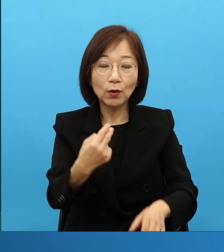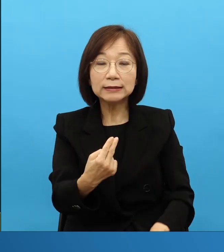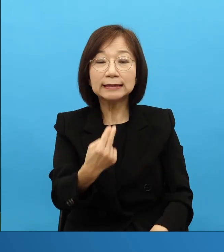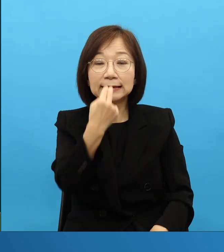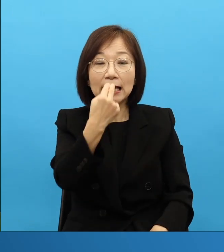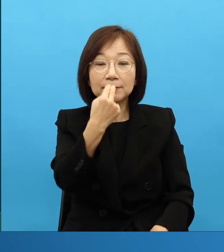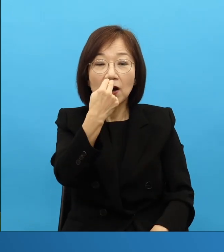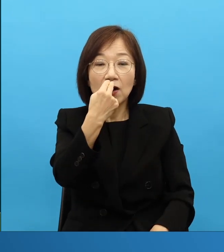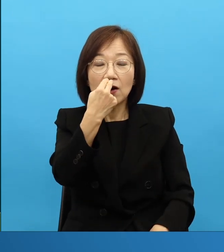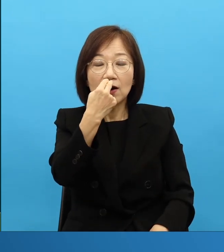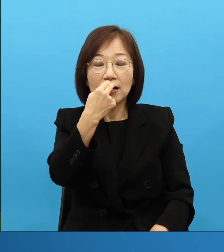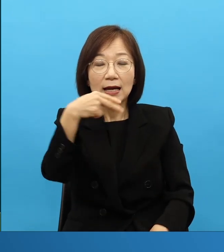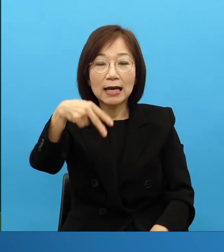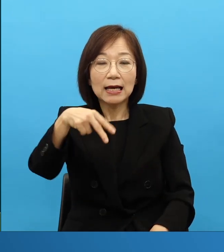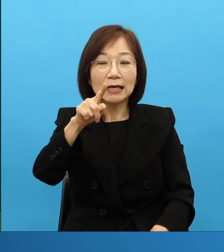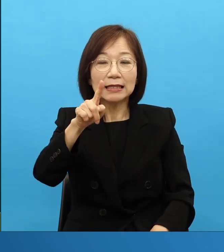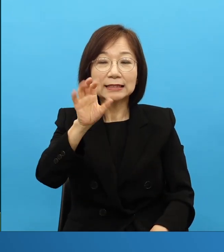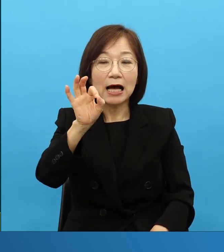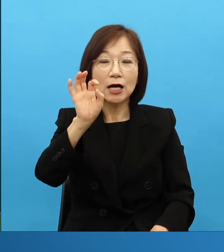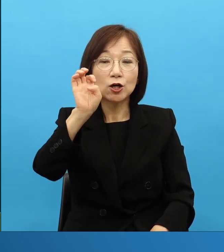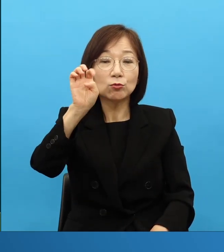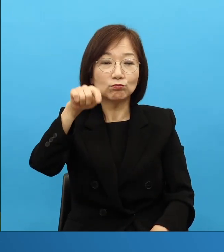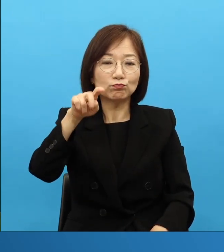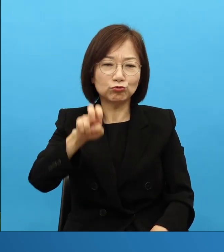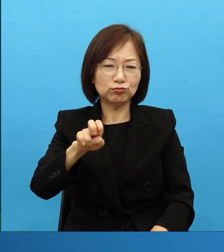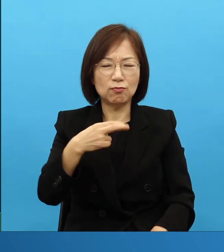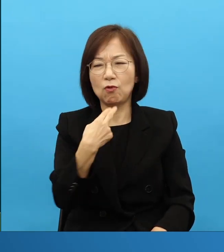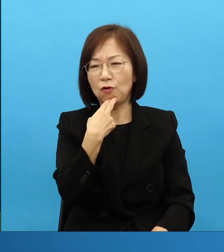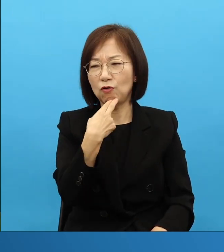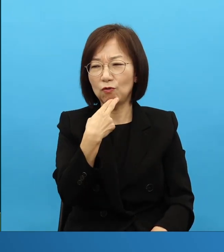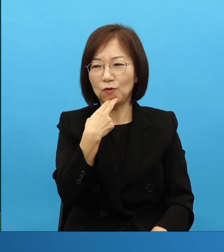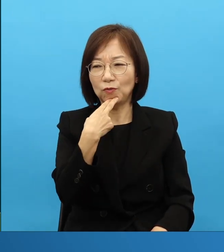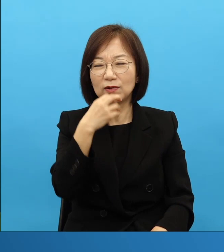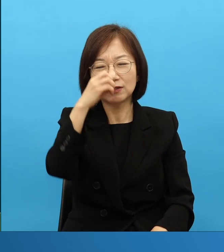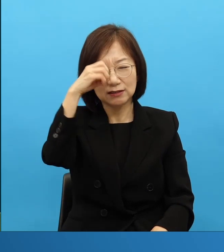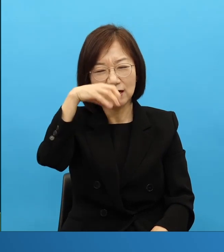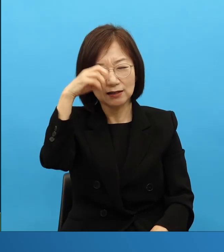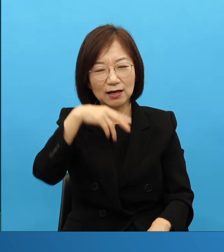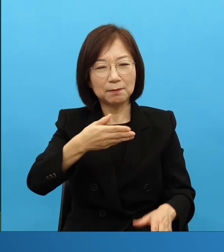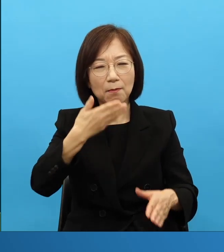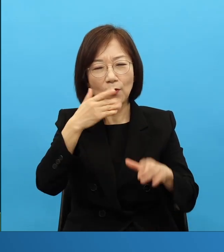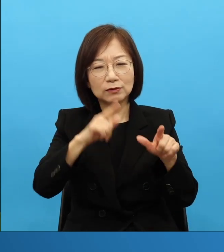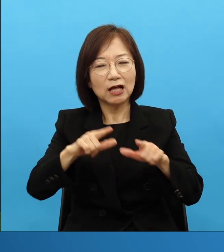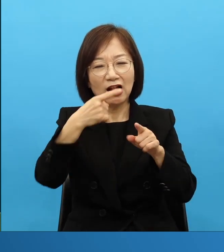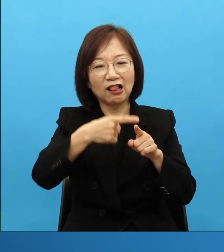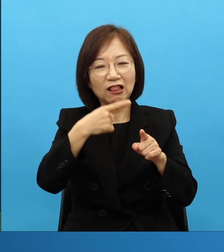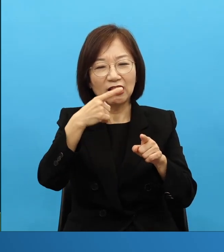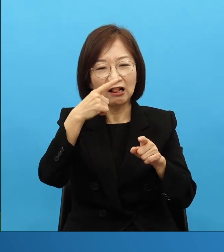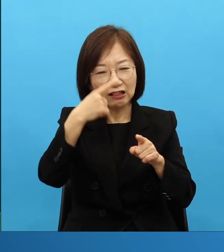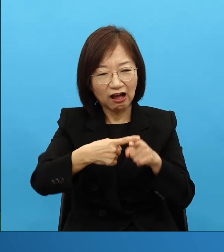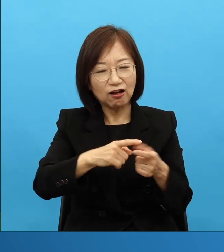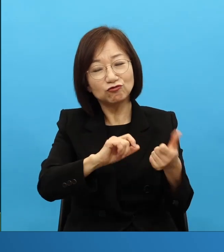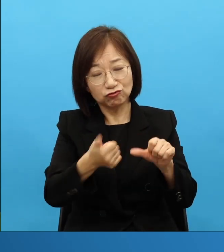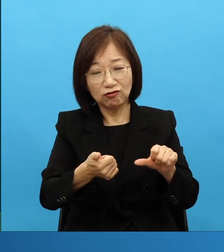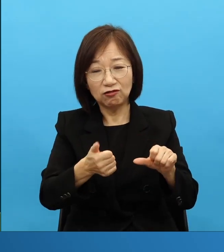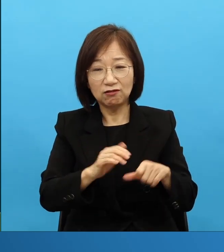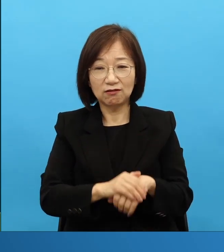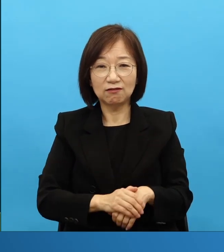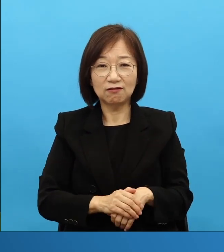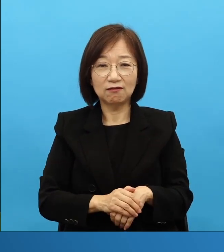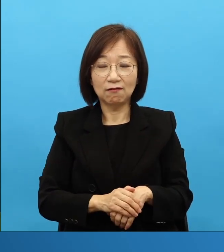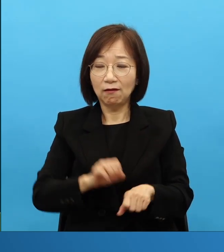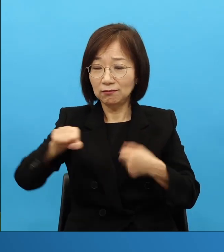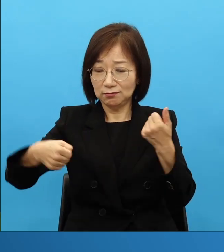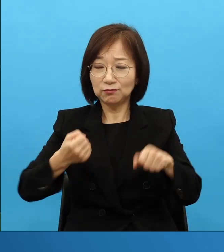살다 죽겠다는 겁니다. as a commodity of life. You will try hard and you'll just 그러면 개하고 다를 바가 뭐 있으면 먹고 살다 죽겠다. 잘 먹고 잘